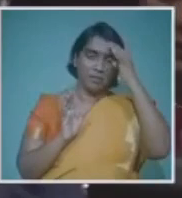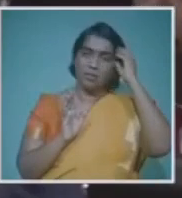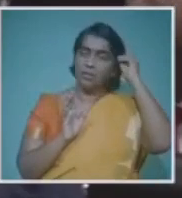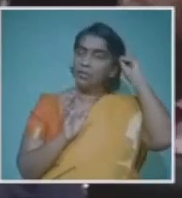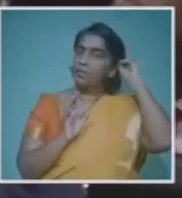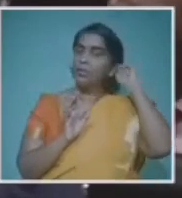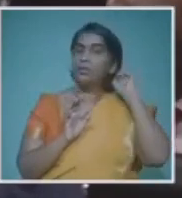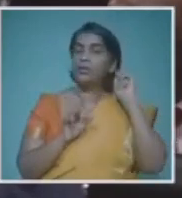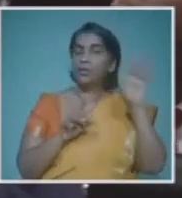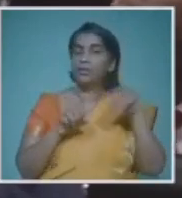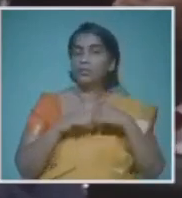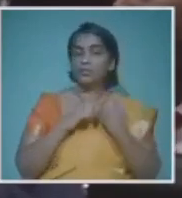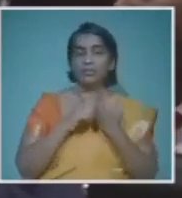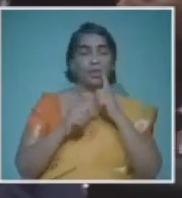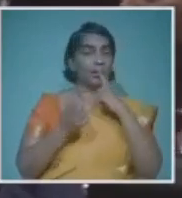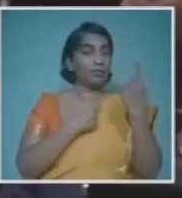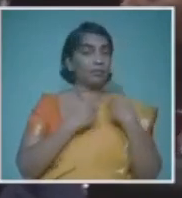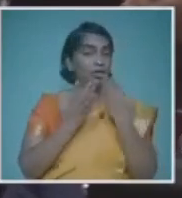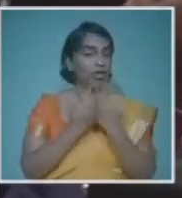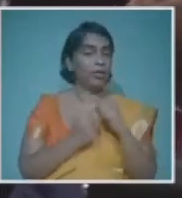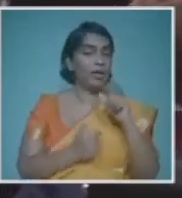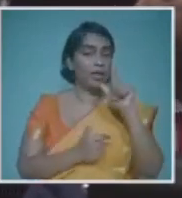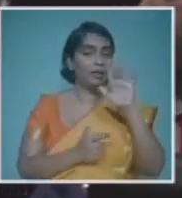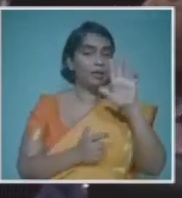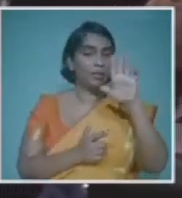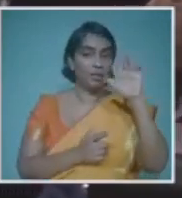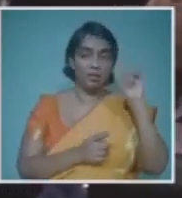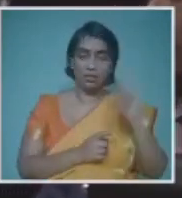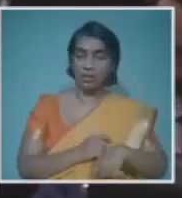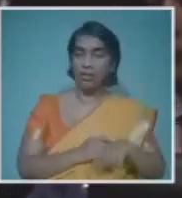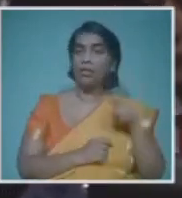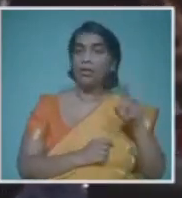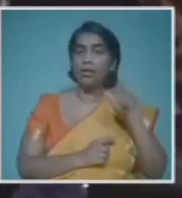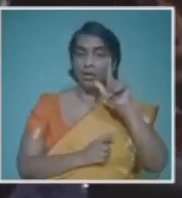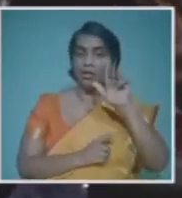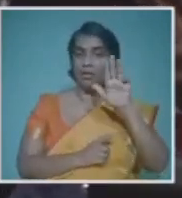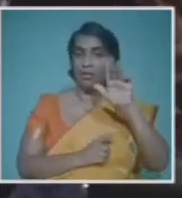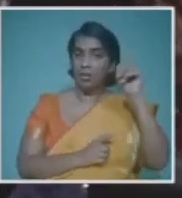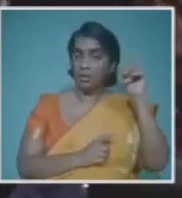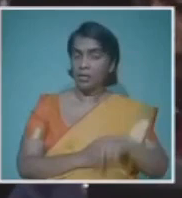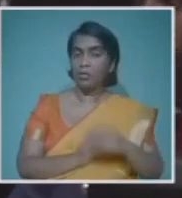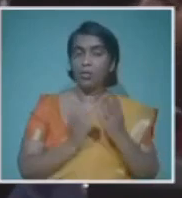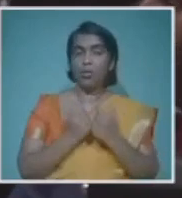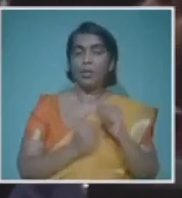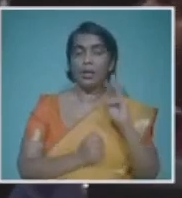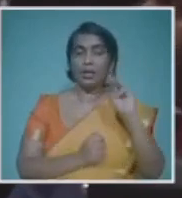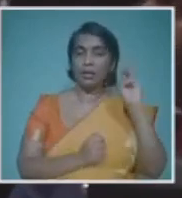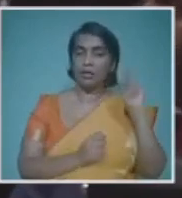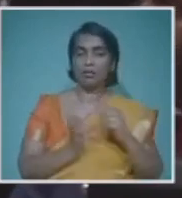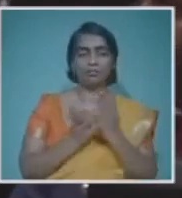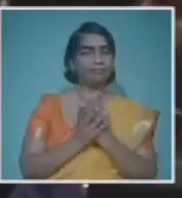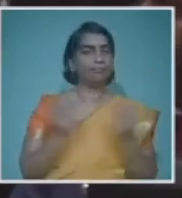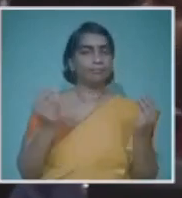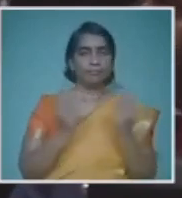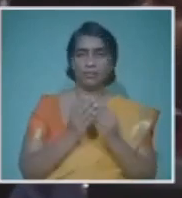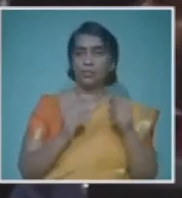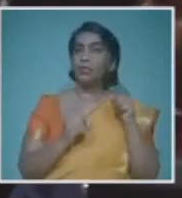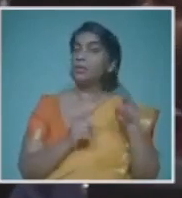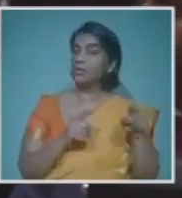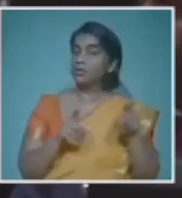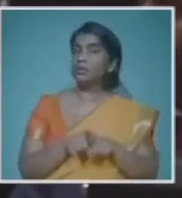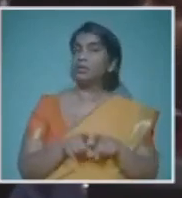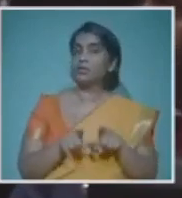සමත මණ්ඩලවලට පැමිණිලි ඇවිල්ලා තිබෙනවා 79,000ක්. ඒ 79,000න් 30,000ක් නිරවුල් කරලා තියෙනවා. ඒ